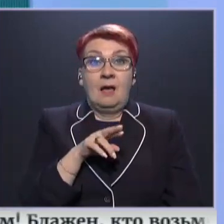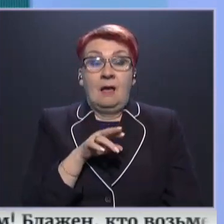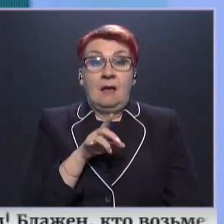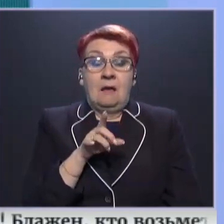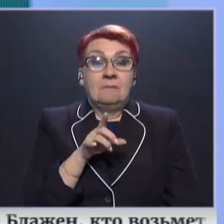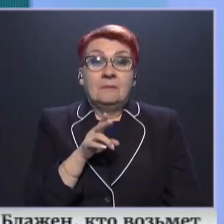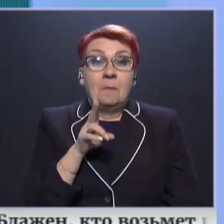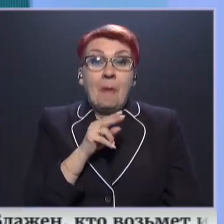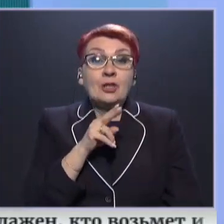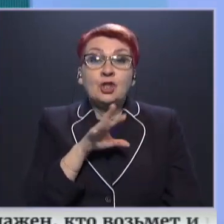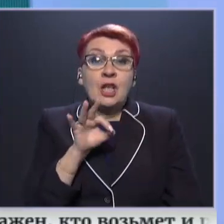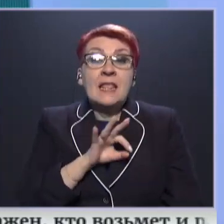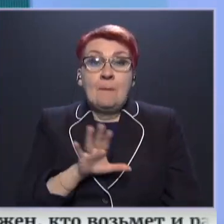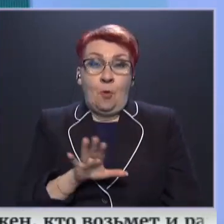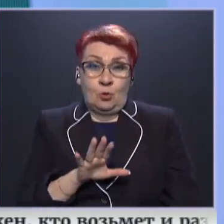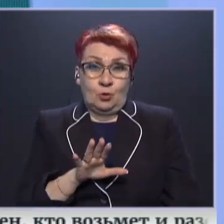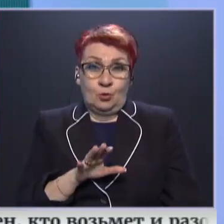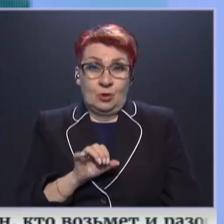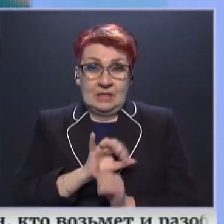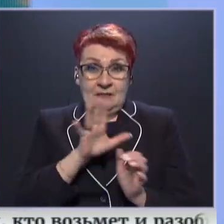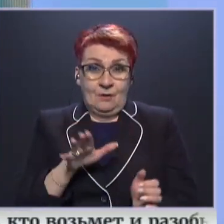водой, потому что я часто служу, и